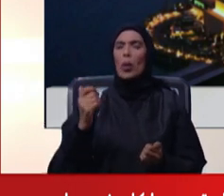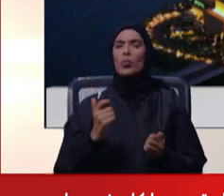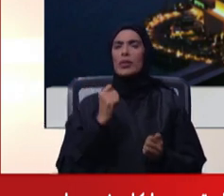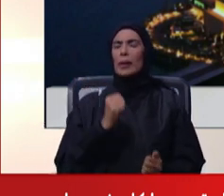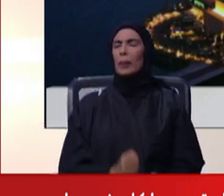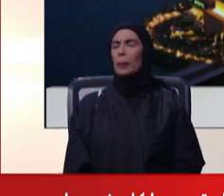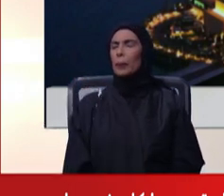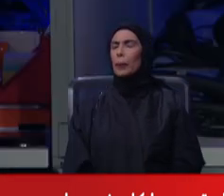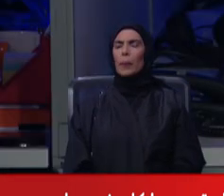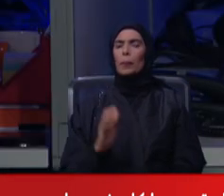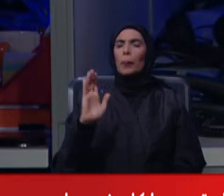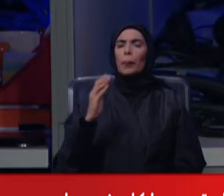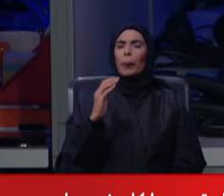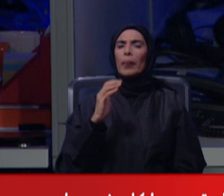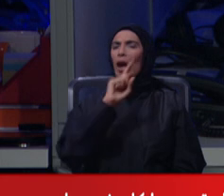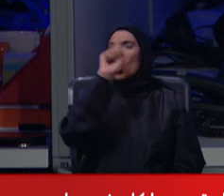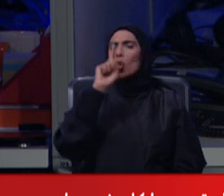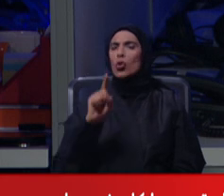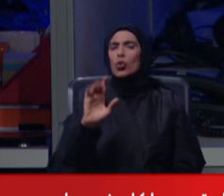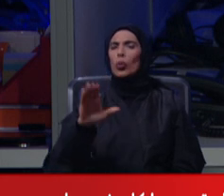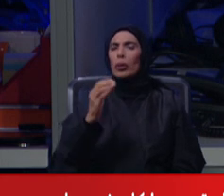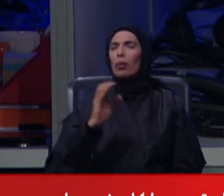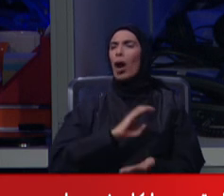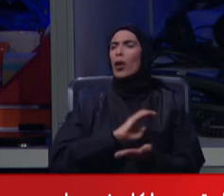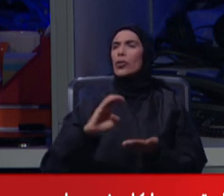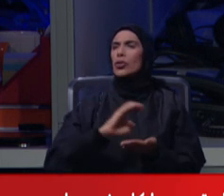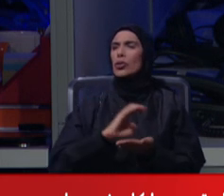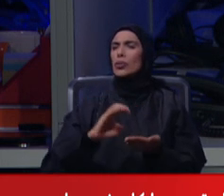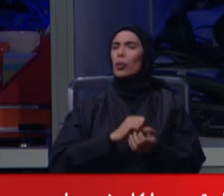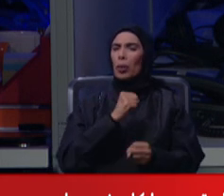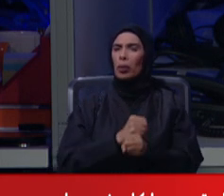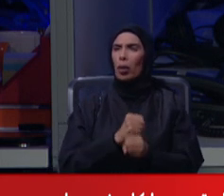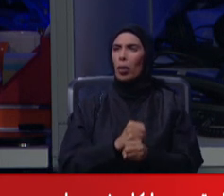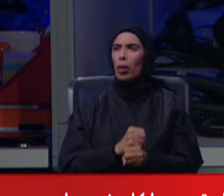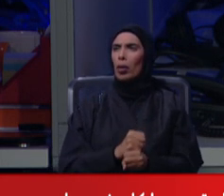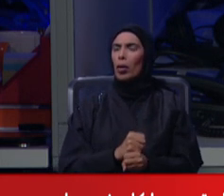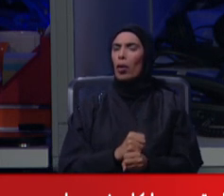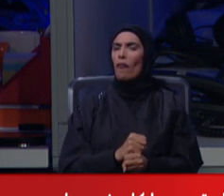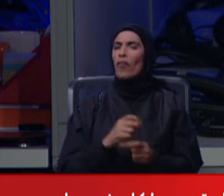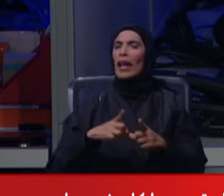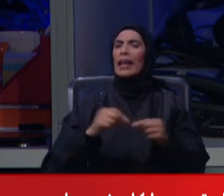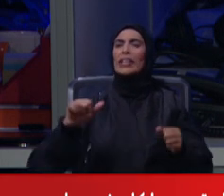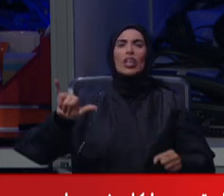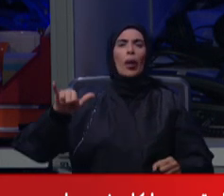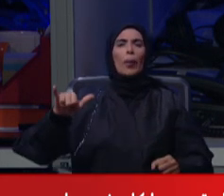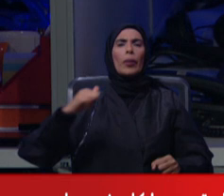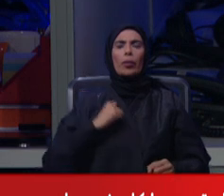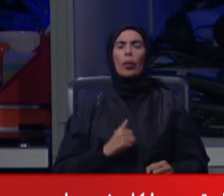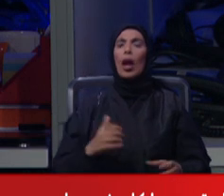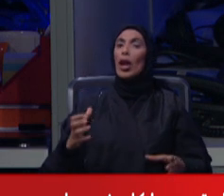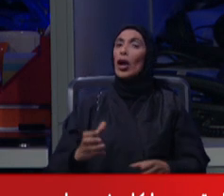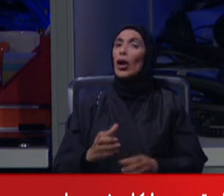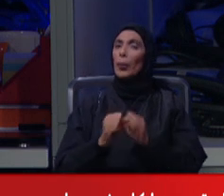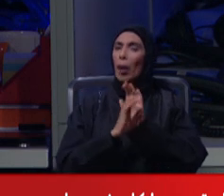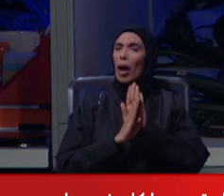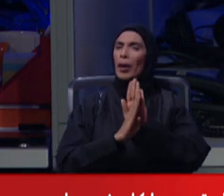يعني برأيك ما هو دور أجهزة حماية المستهلك بدول الخليج في كل من حماية المستهلك